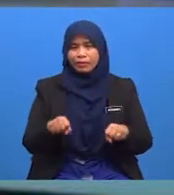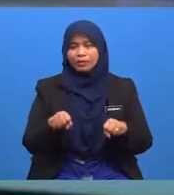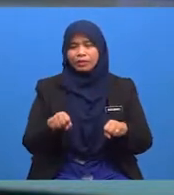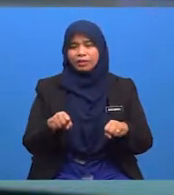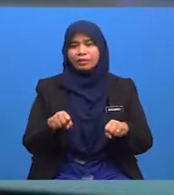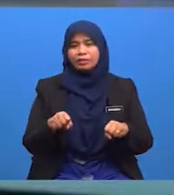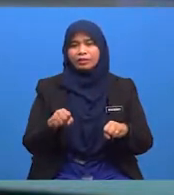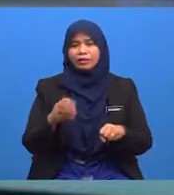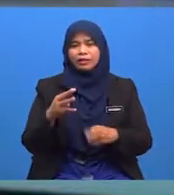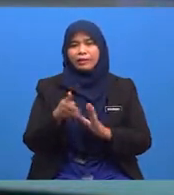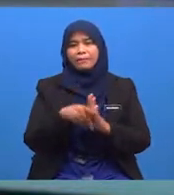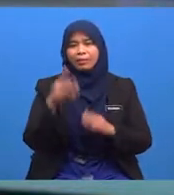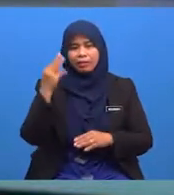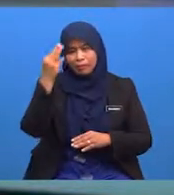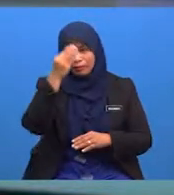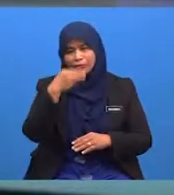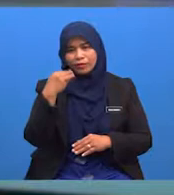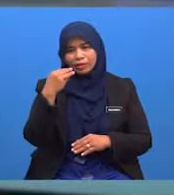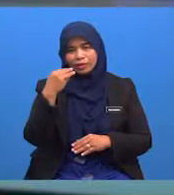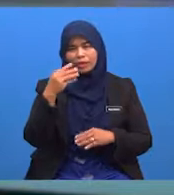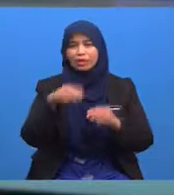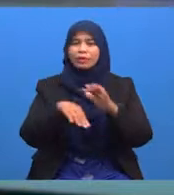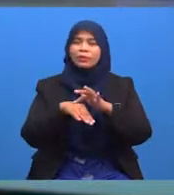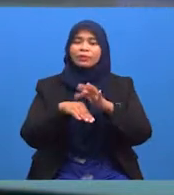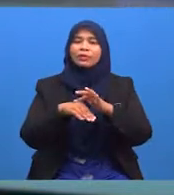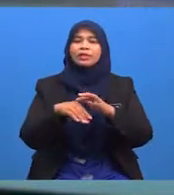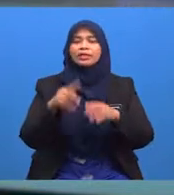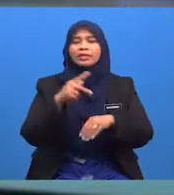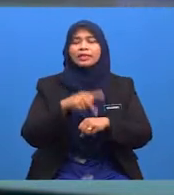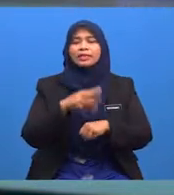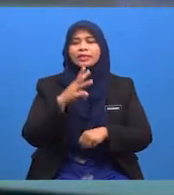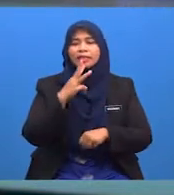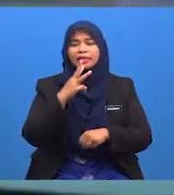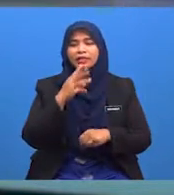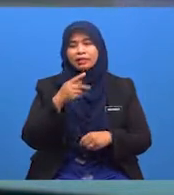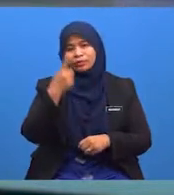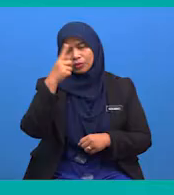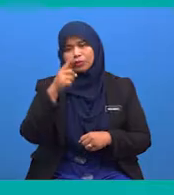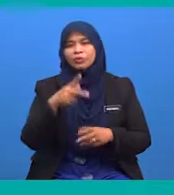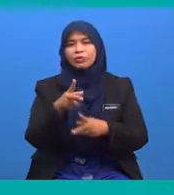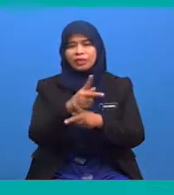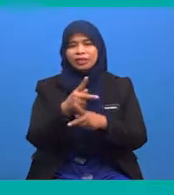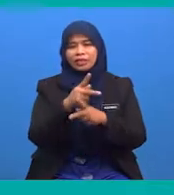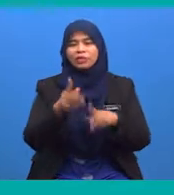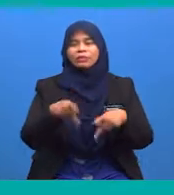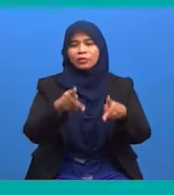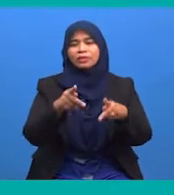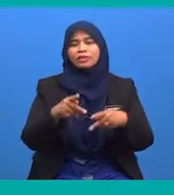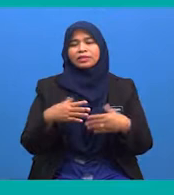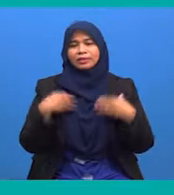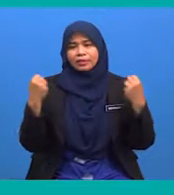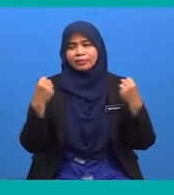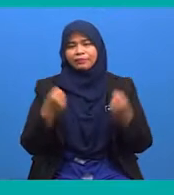langsung permukaan kulitnya dikenakan air bagi melindungi proses kesembuhan. Dalam keadaan